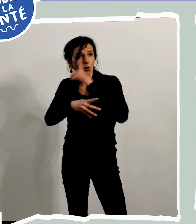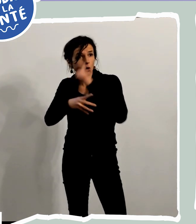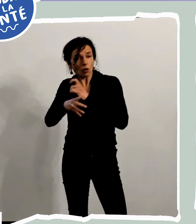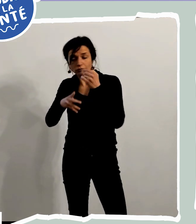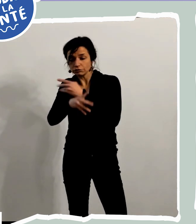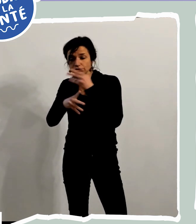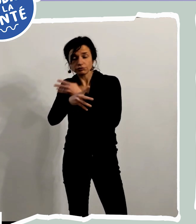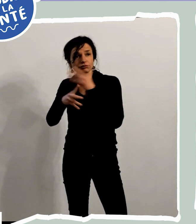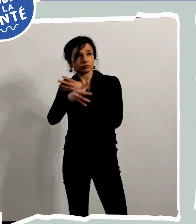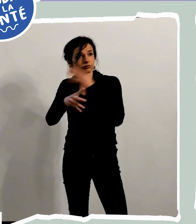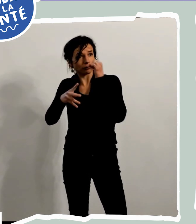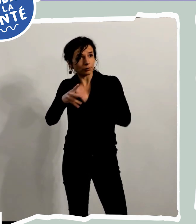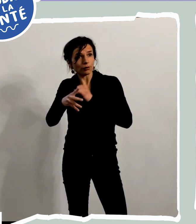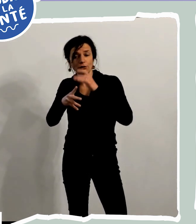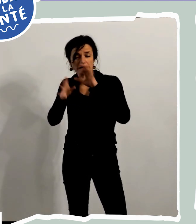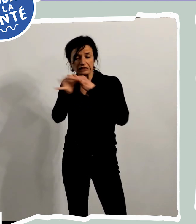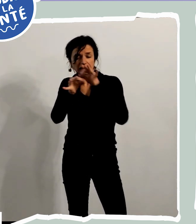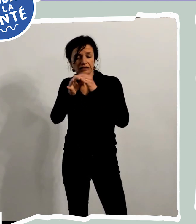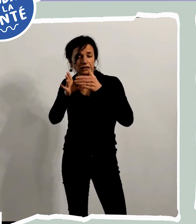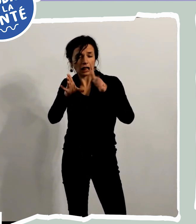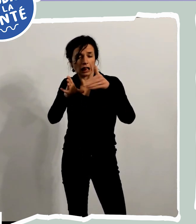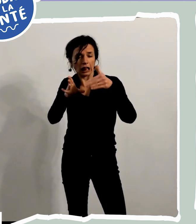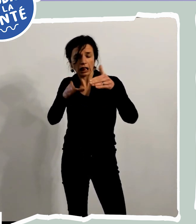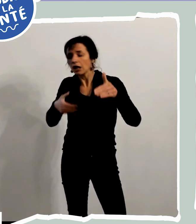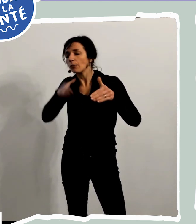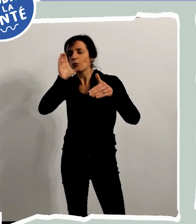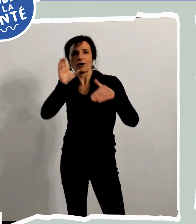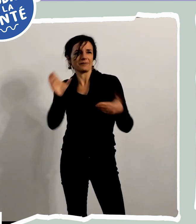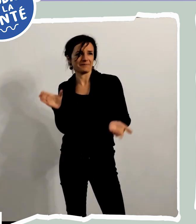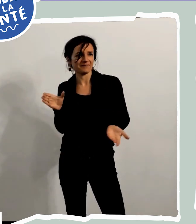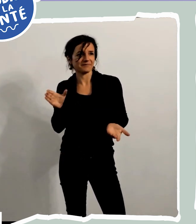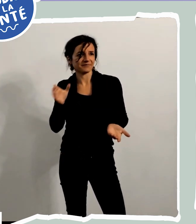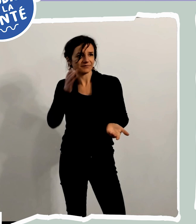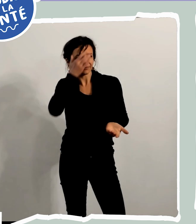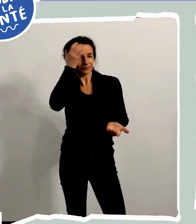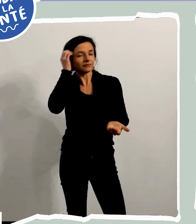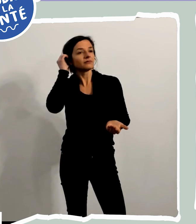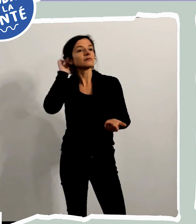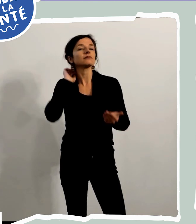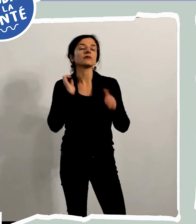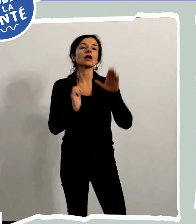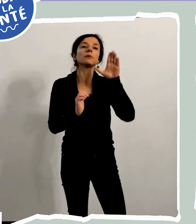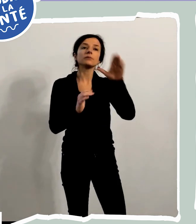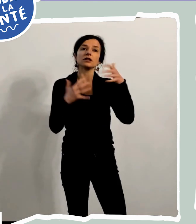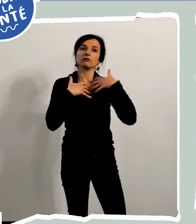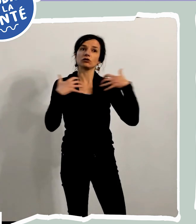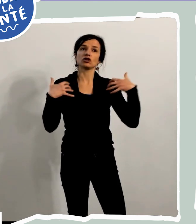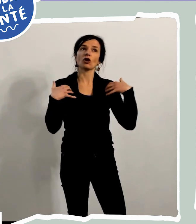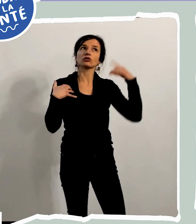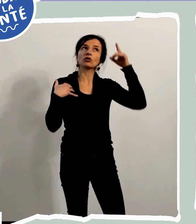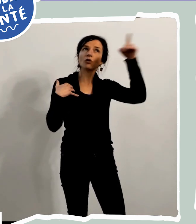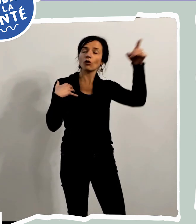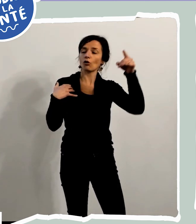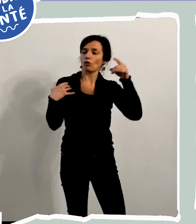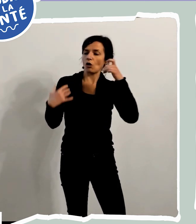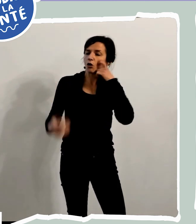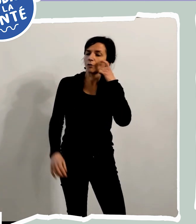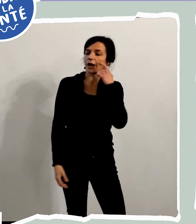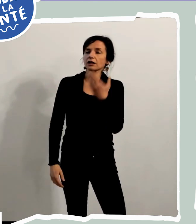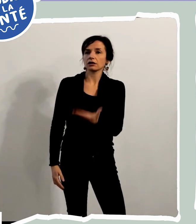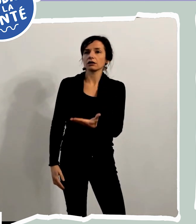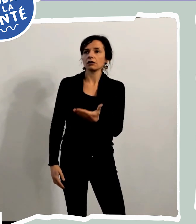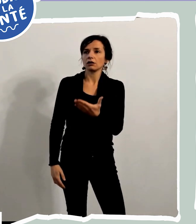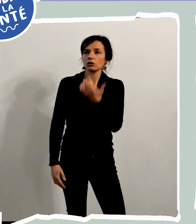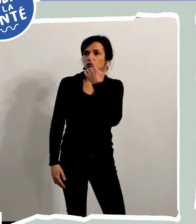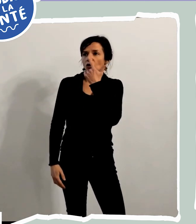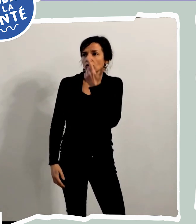termes de chimie. Donc, dans la littérature scientifique, c'est un dispositif qui est considéré